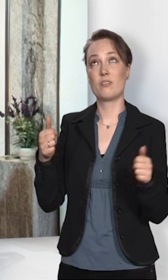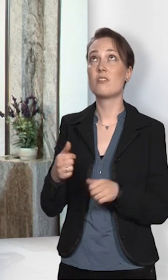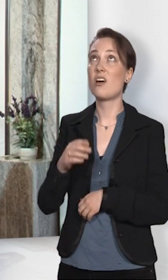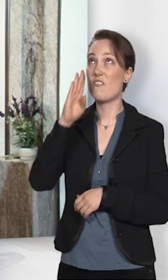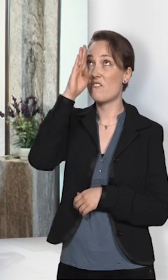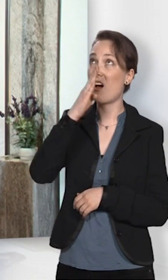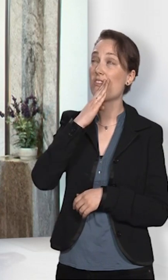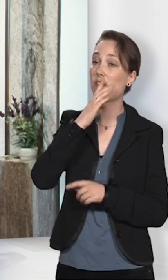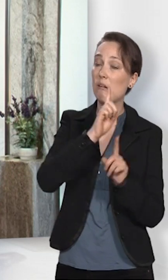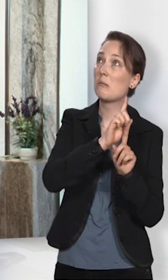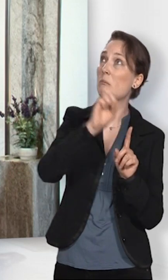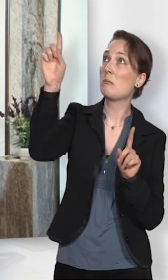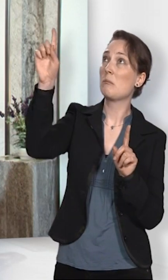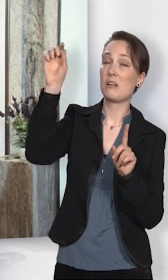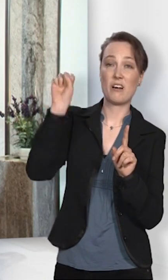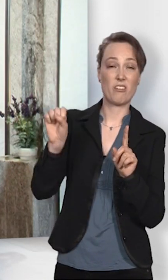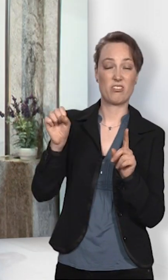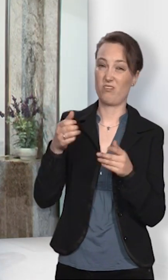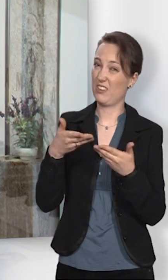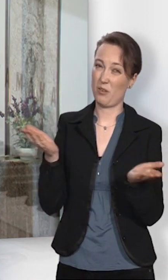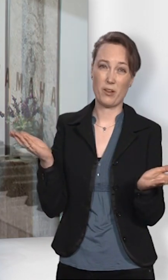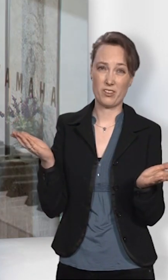Niemand kommt zum Vater, denn durch mich.